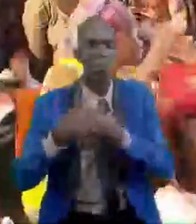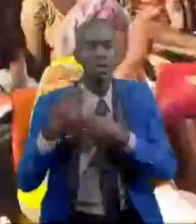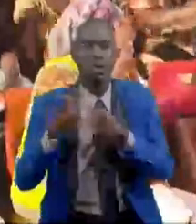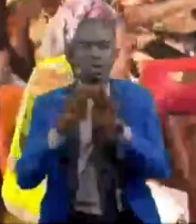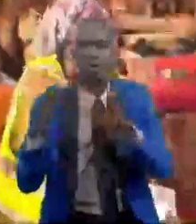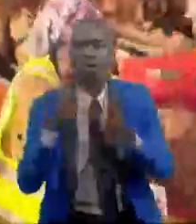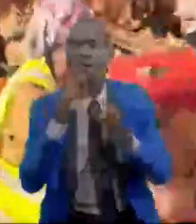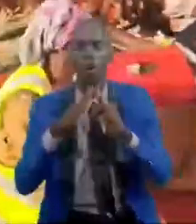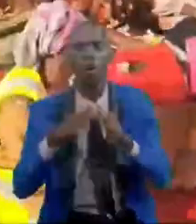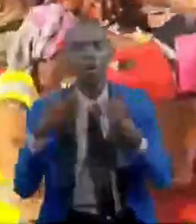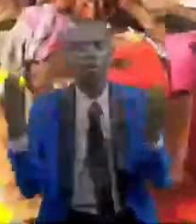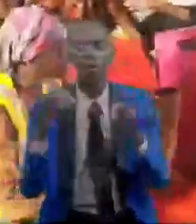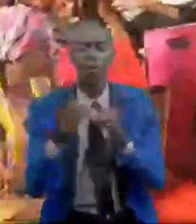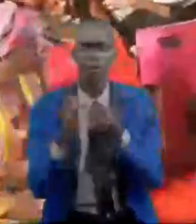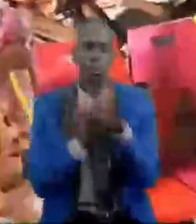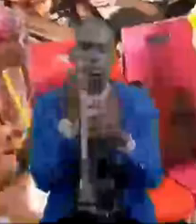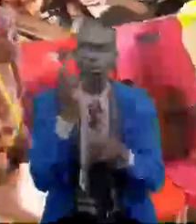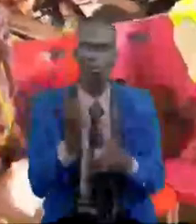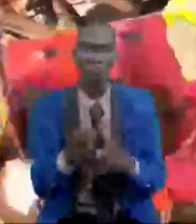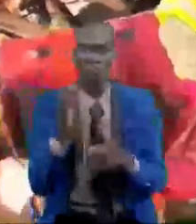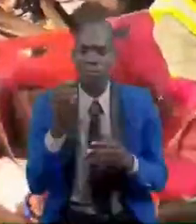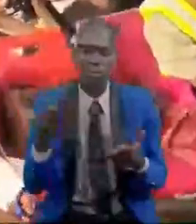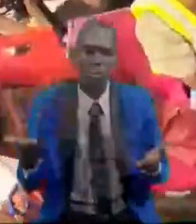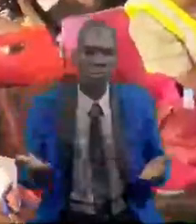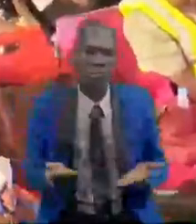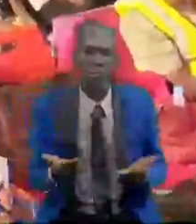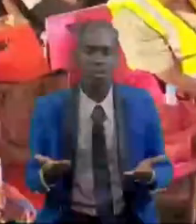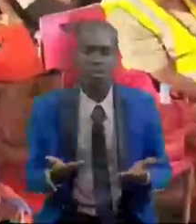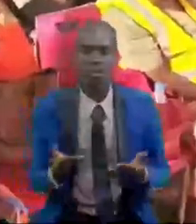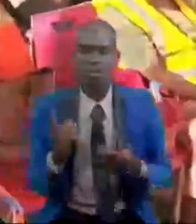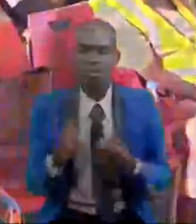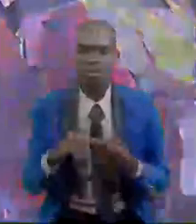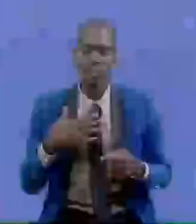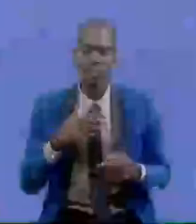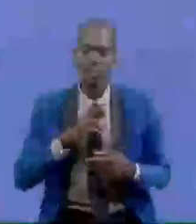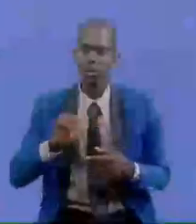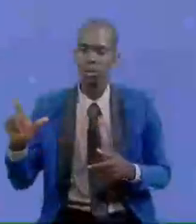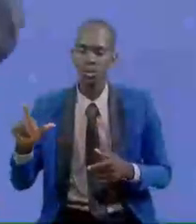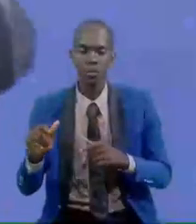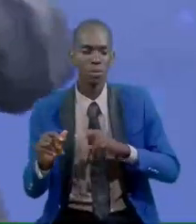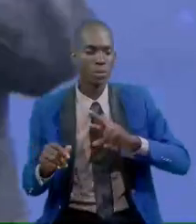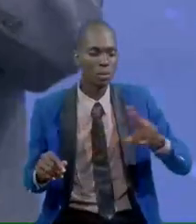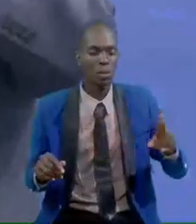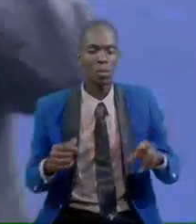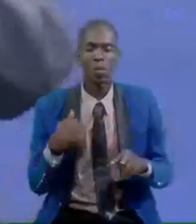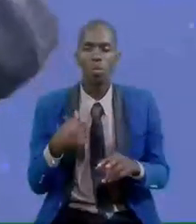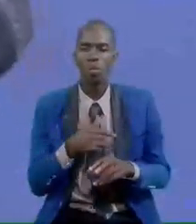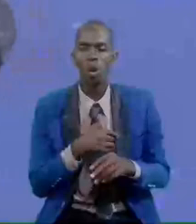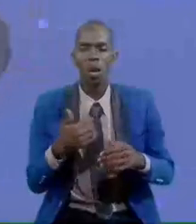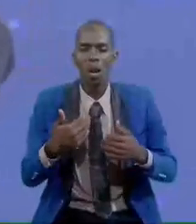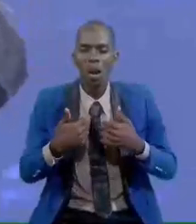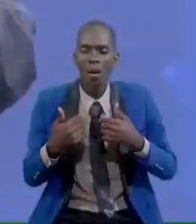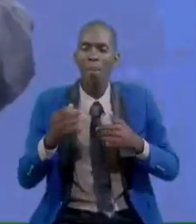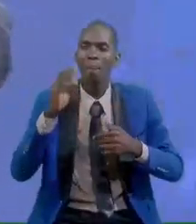de Jésus. Et sur la plateforme ici, à ma droite, à ma gauche, nous avons